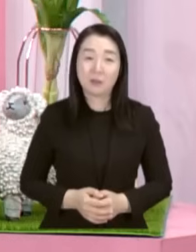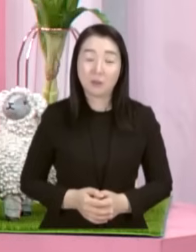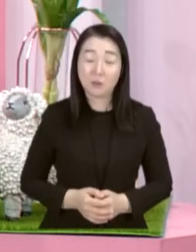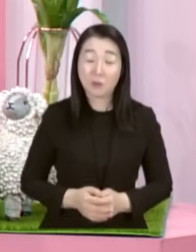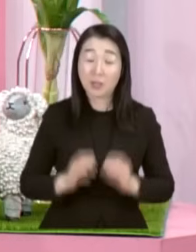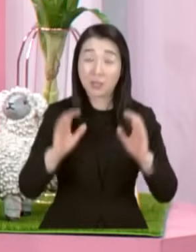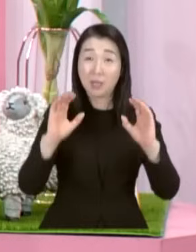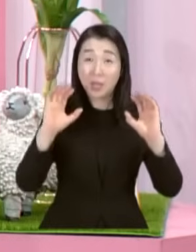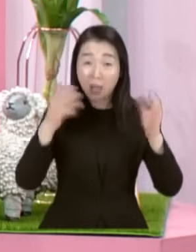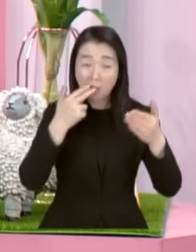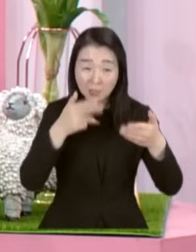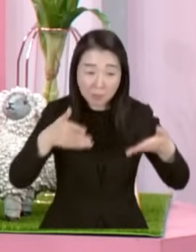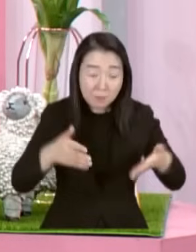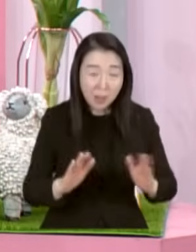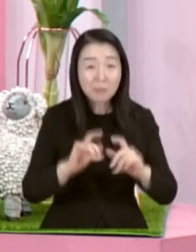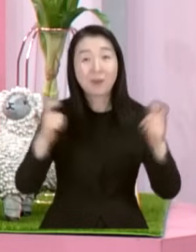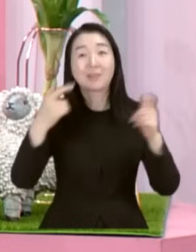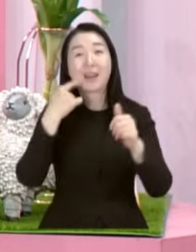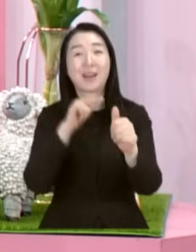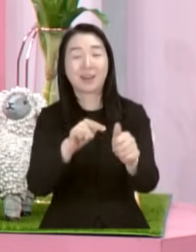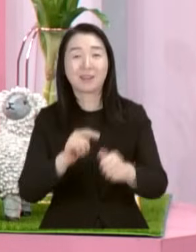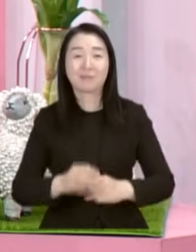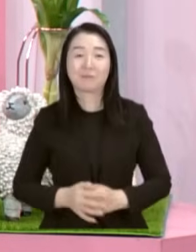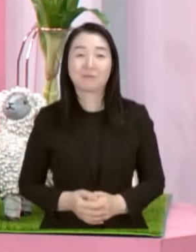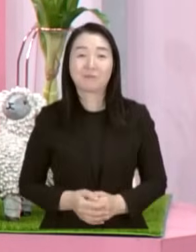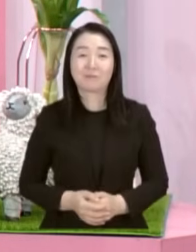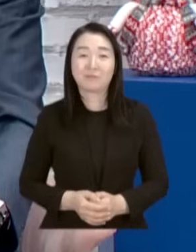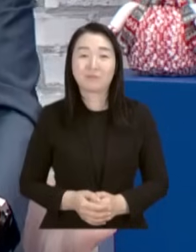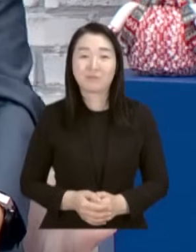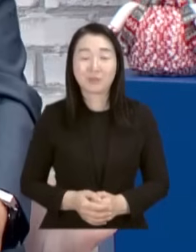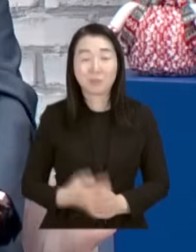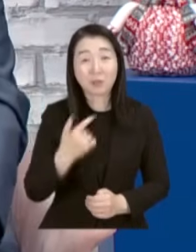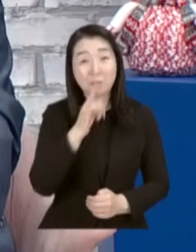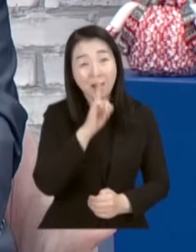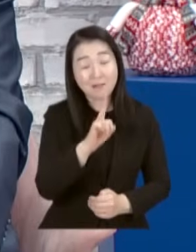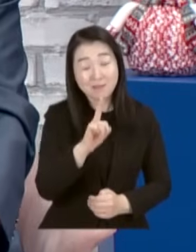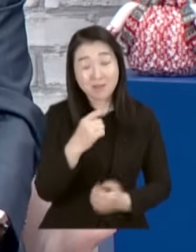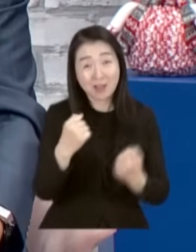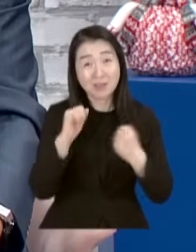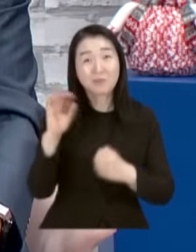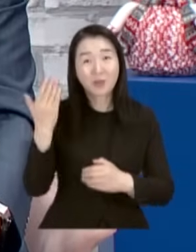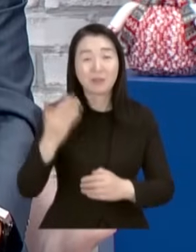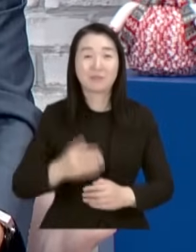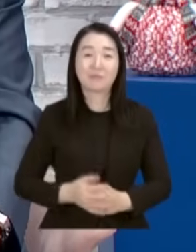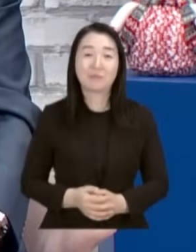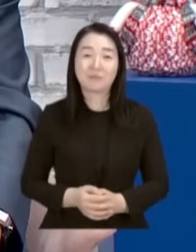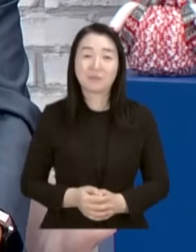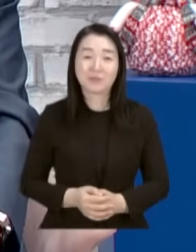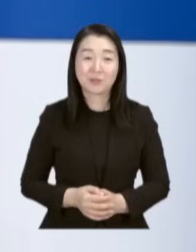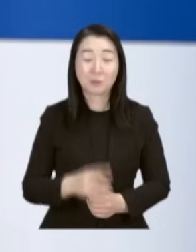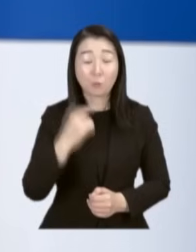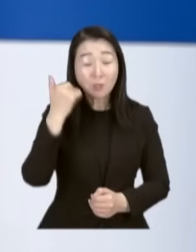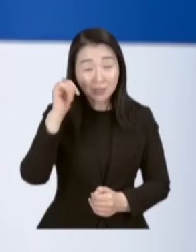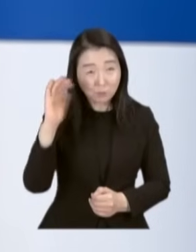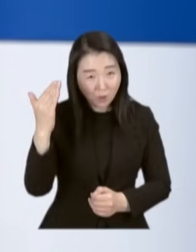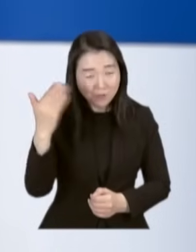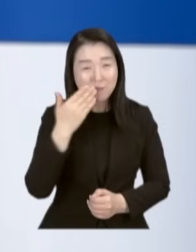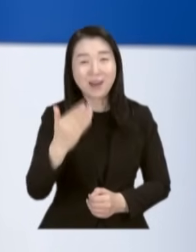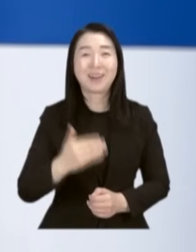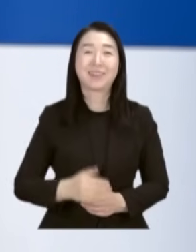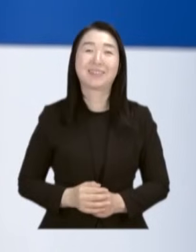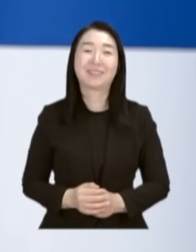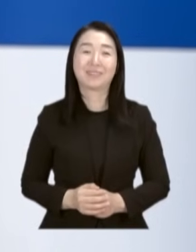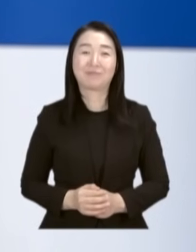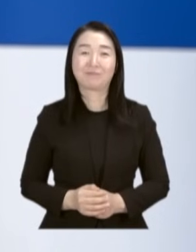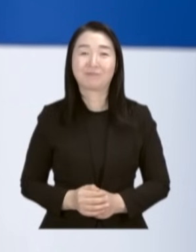생육하고 번성하라를 외칠 거예요. 네. 아휴 목사님 말씀 들으니까 심이 납니다. 그러니까요. 정말 심이 납니다. 목사님이 하시면 될 거예요. 네.